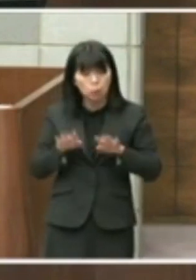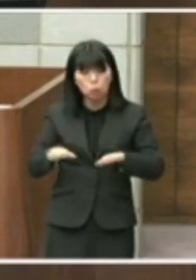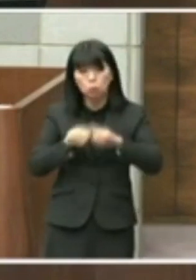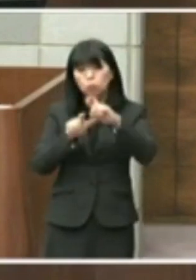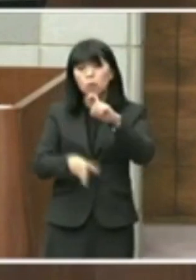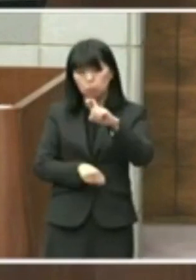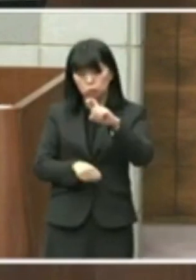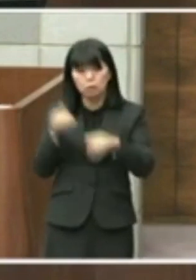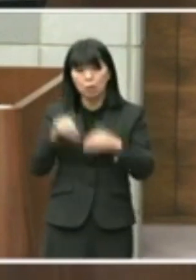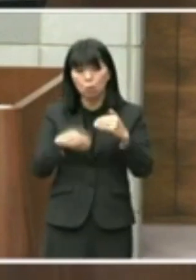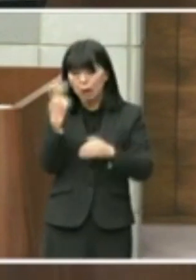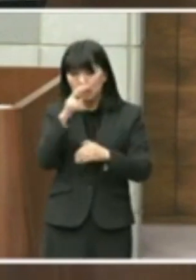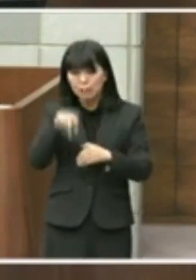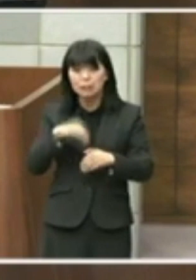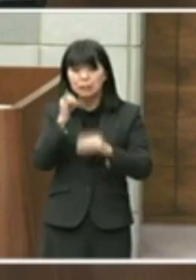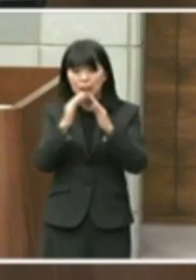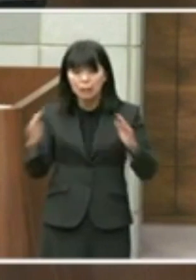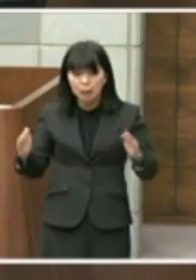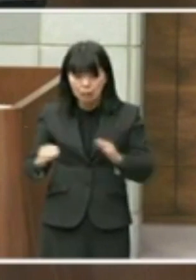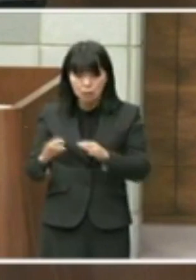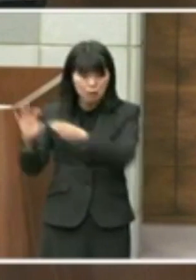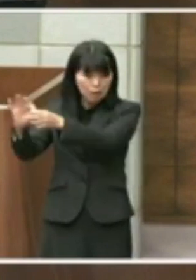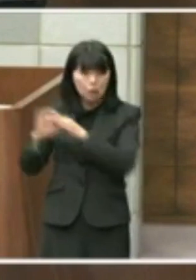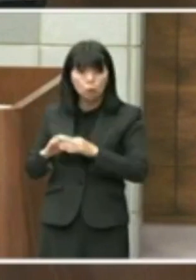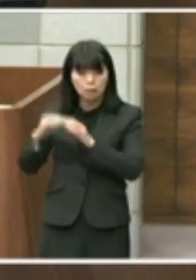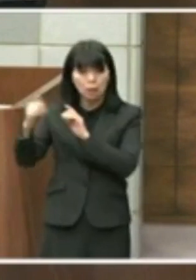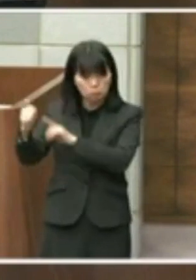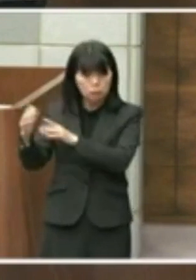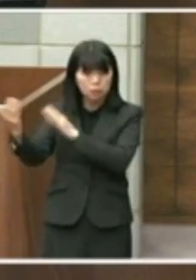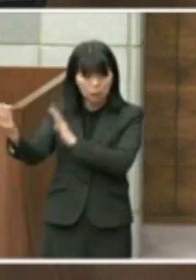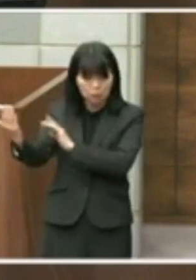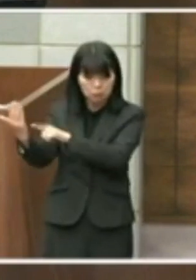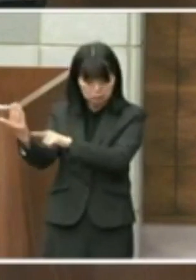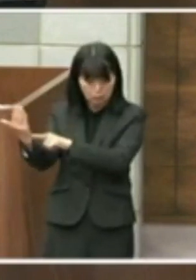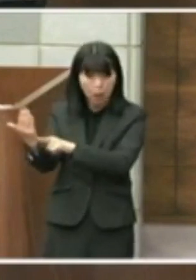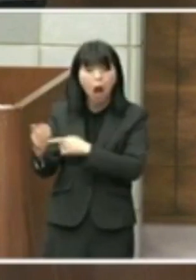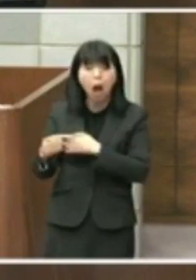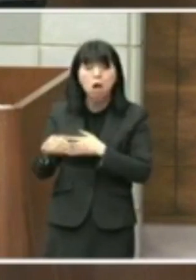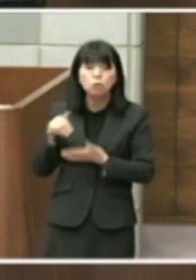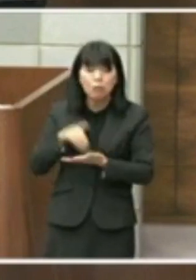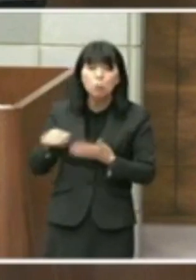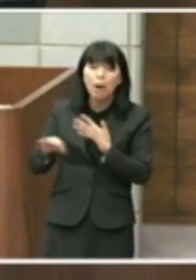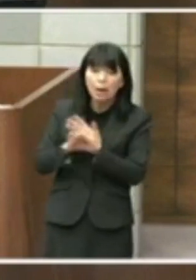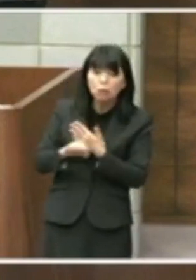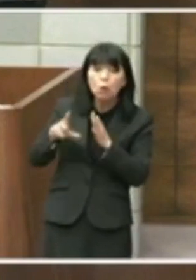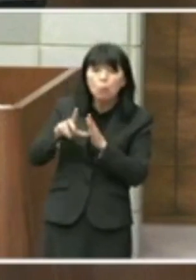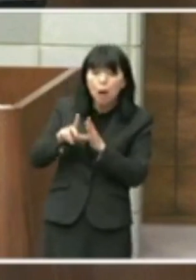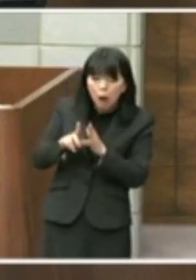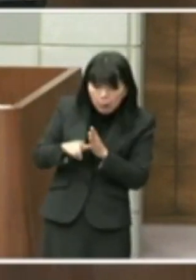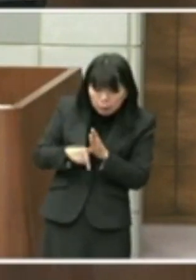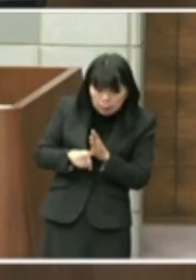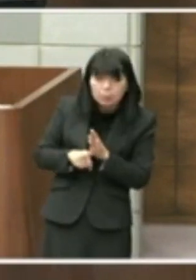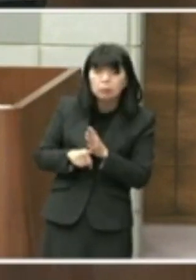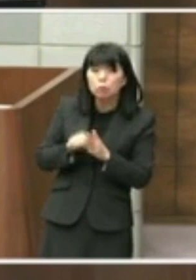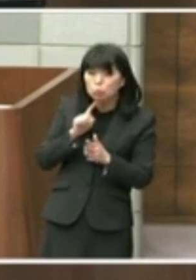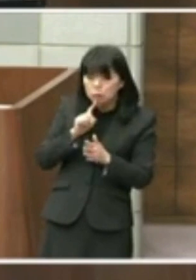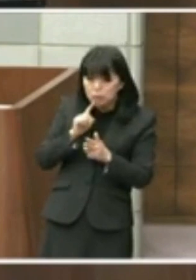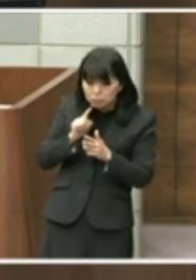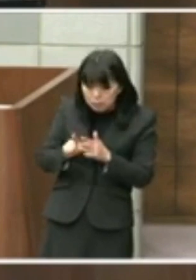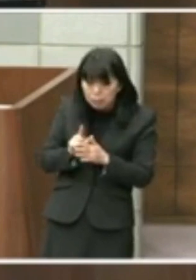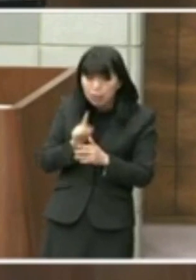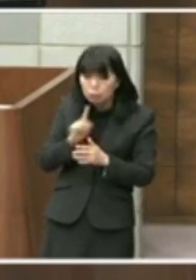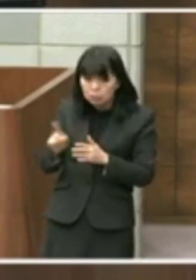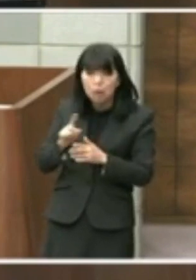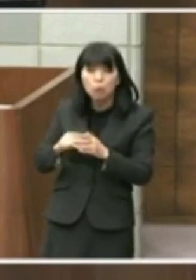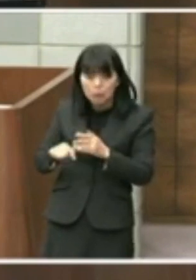月、選挙管理委員会より通報者に対して、あくまでも仮定した場合とお断りした上で、この見